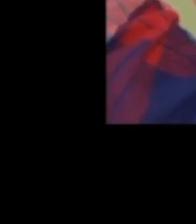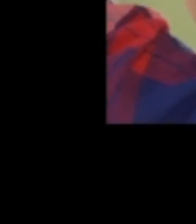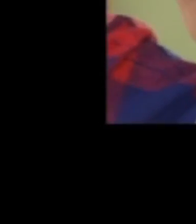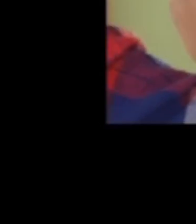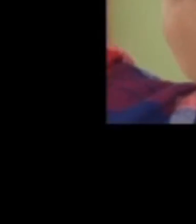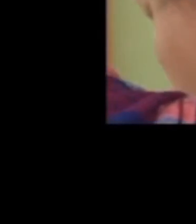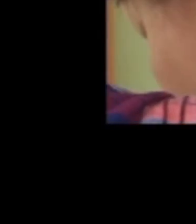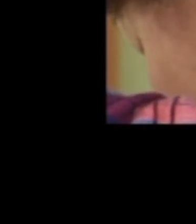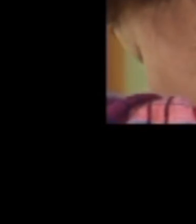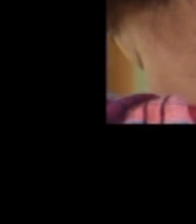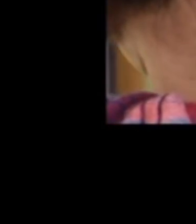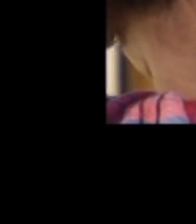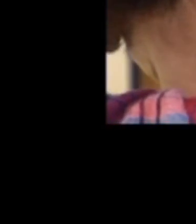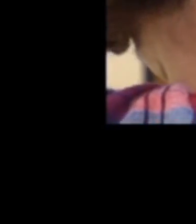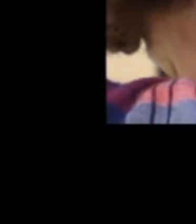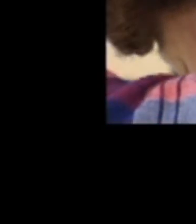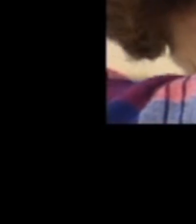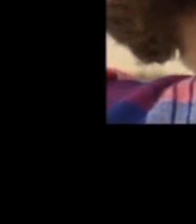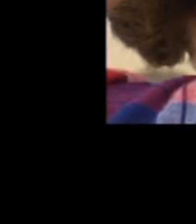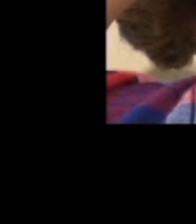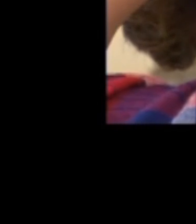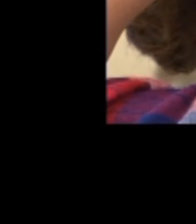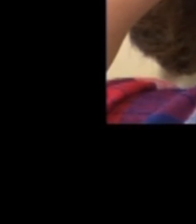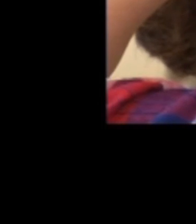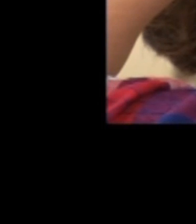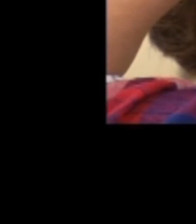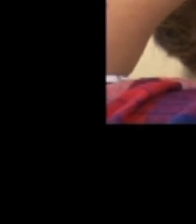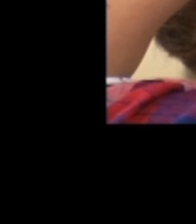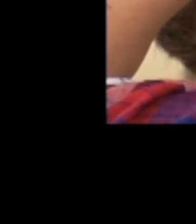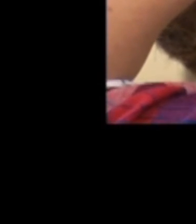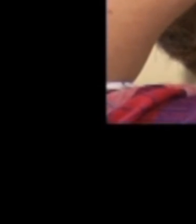げていただいて、はい、